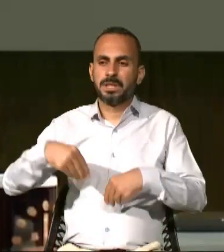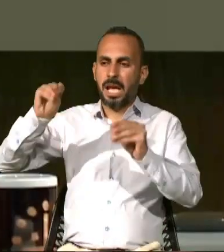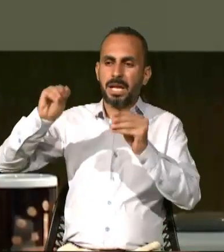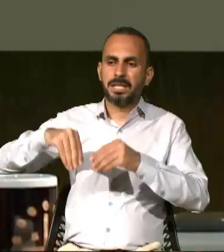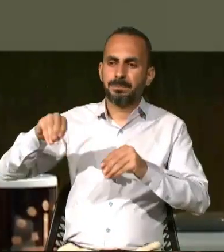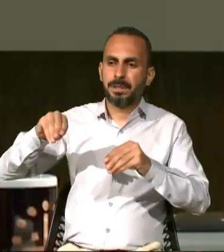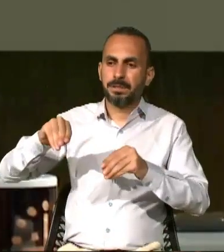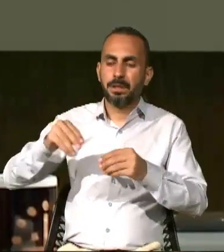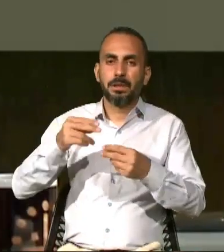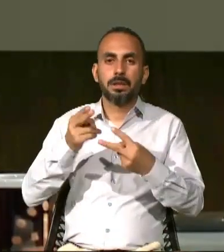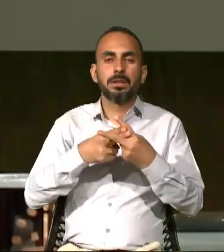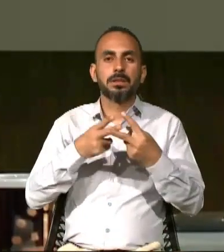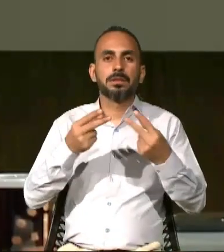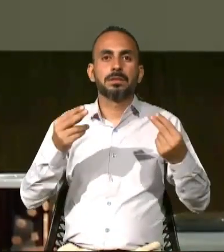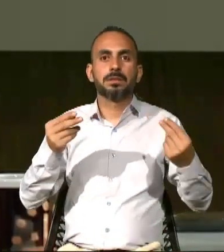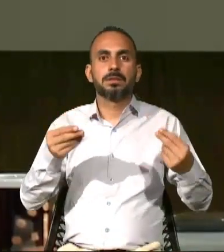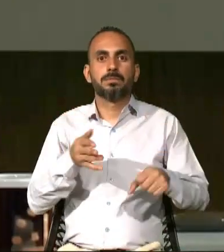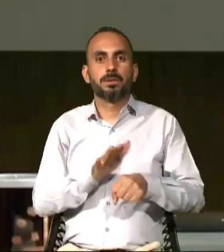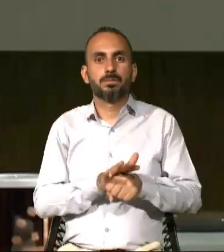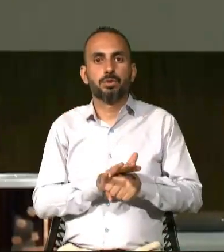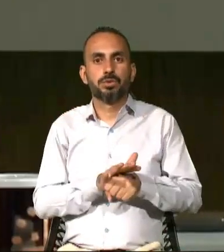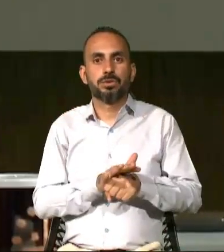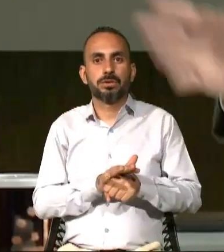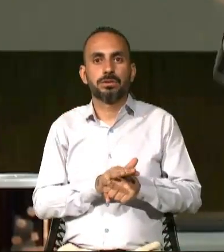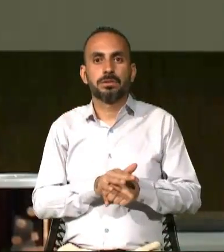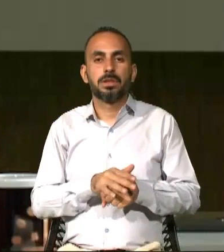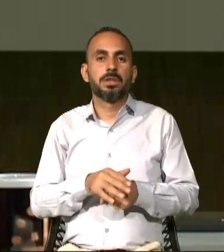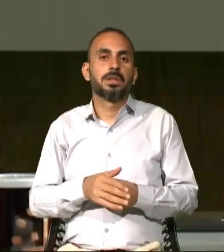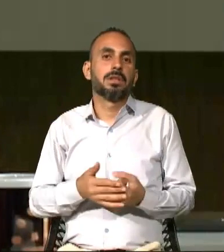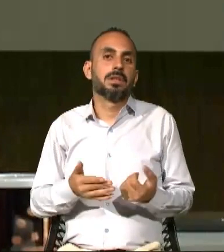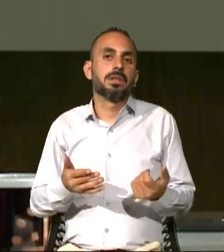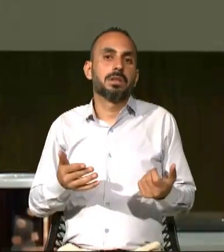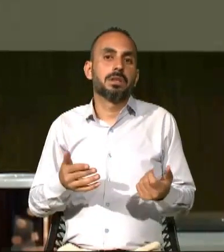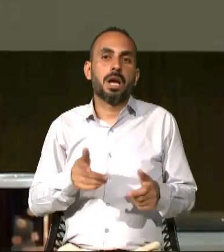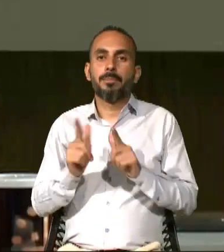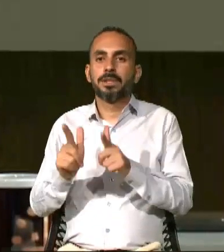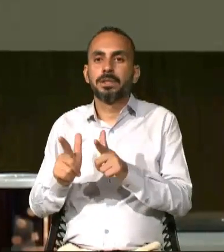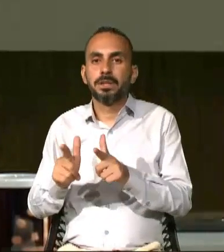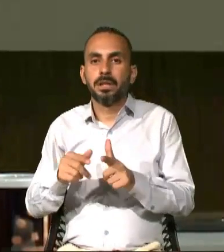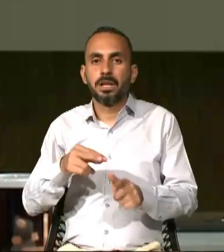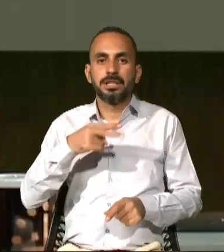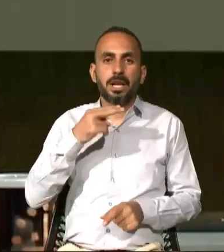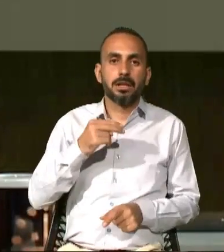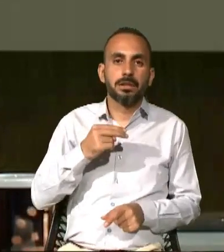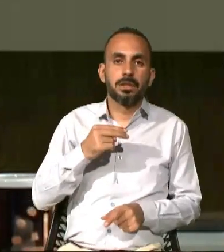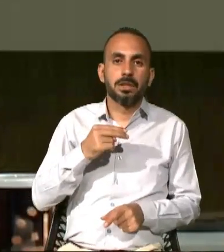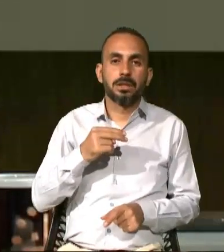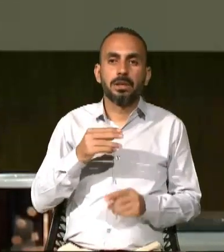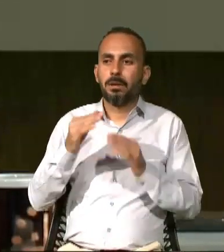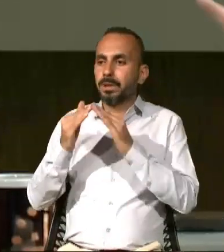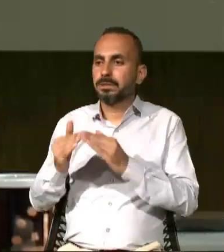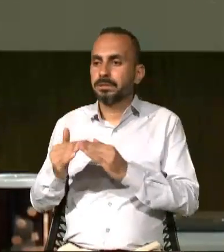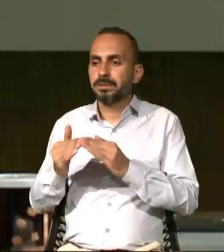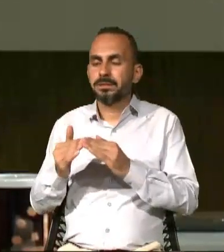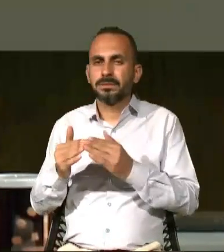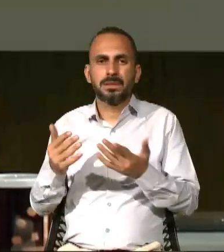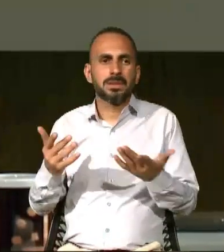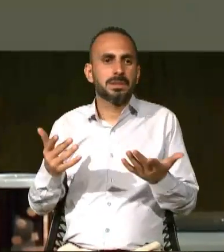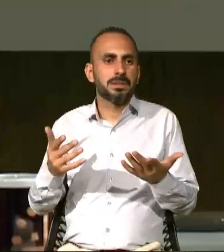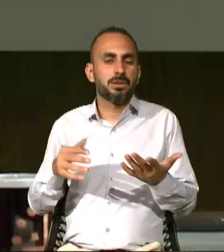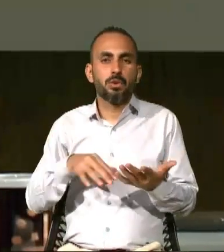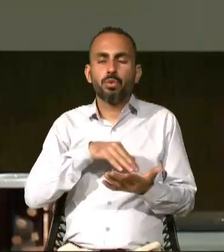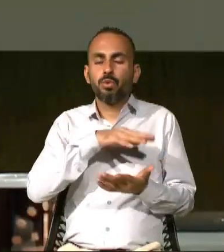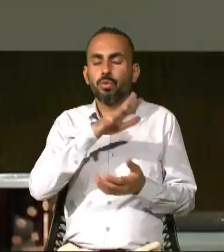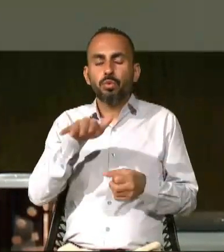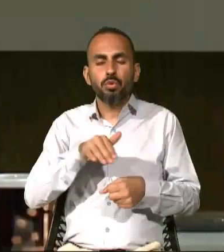ايه لا. تشوف المكسيك مش عارف امريكا دي متبهدله اصلا تشوف مش عارف ايه مصر ايه بتاع يعني